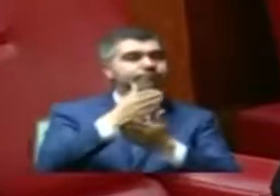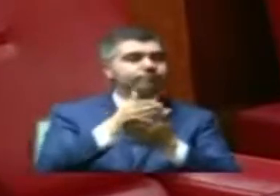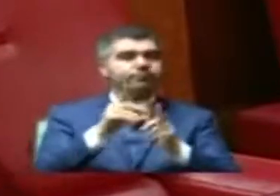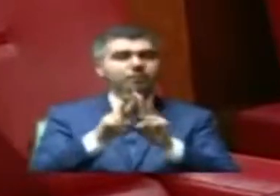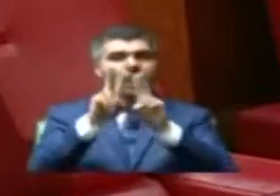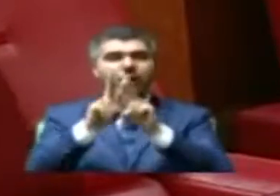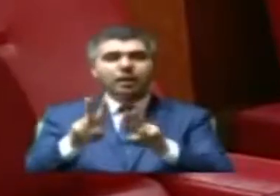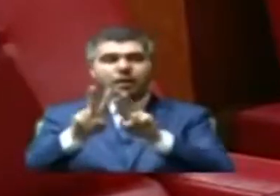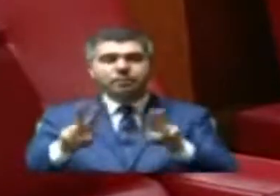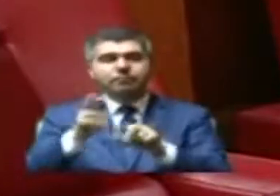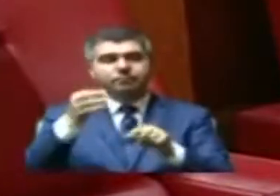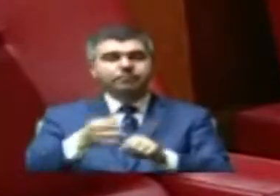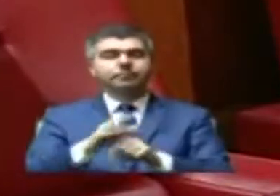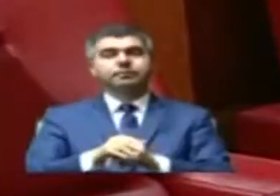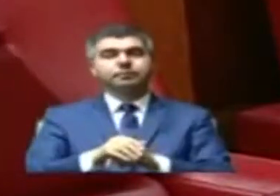للرقابة، وأيضا